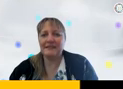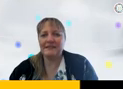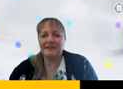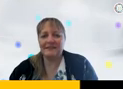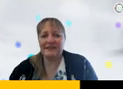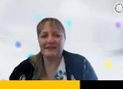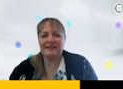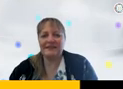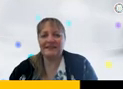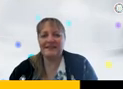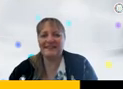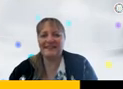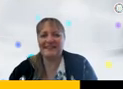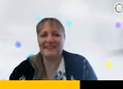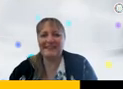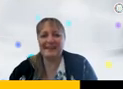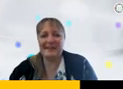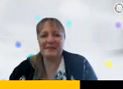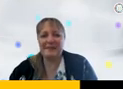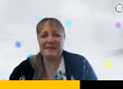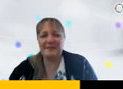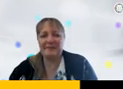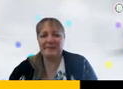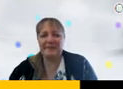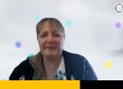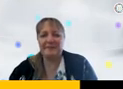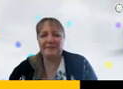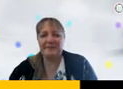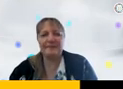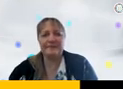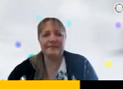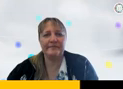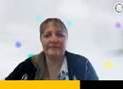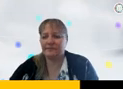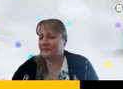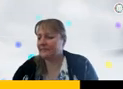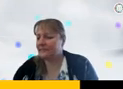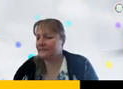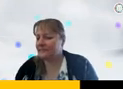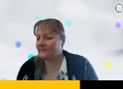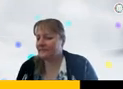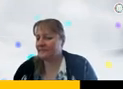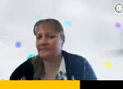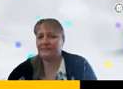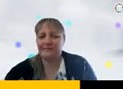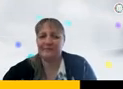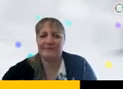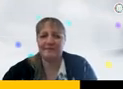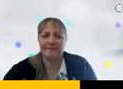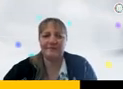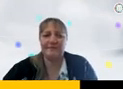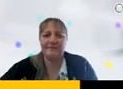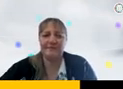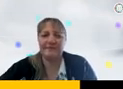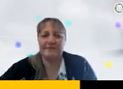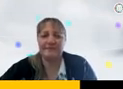Dankeschön, Herr Fettka, für das Kompliment. Wir haben auch den Eindruck, beziehungsweise das ist auch das,